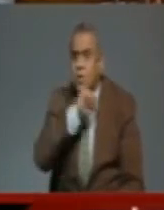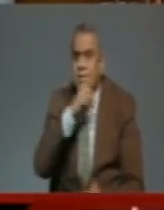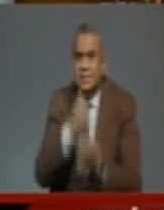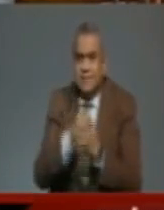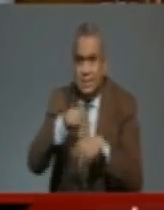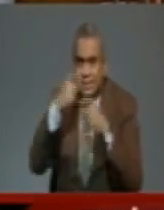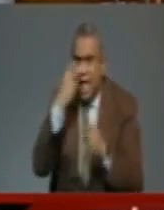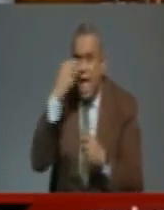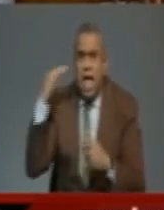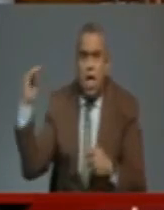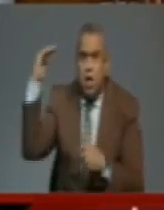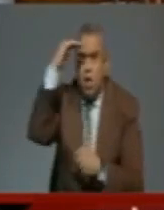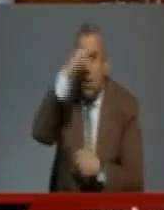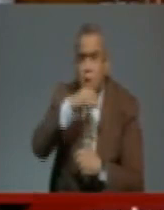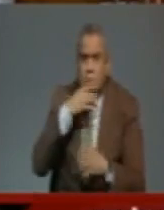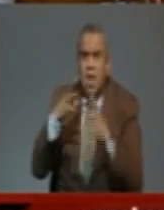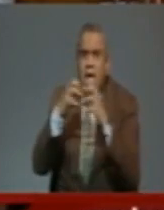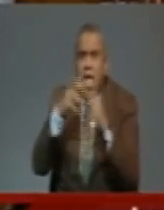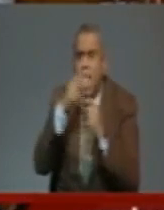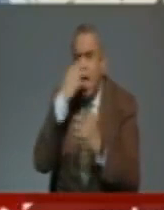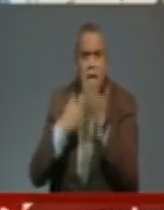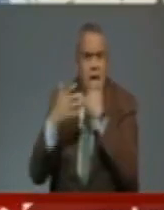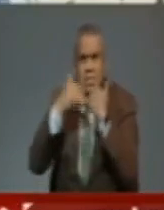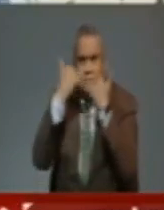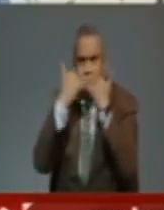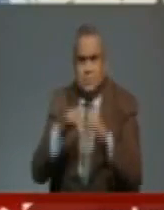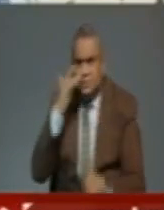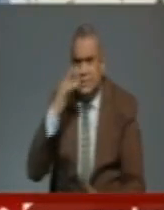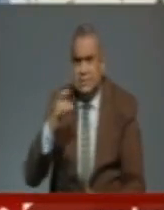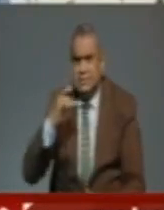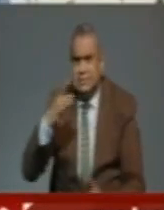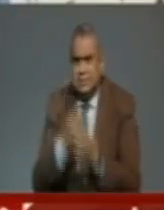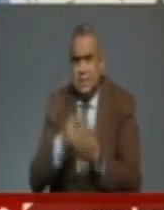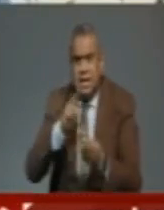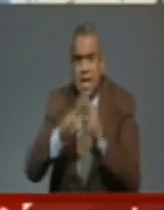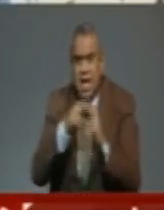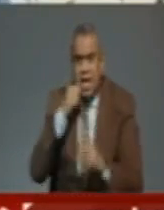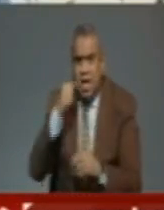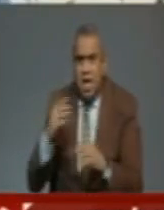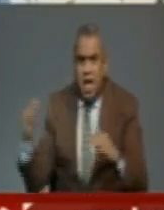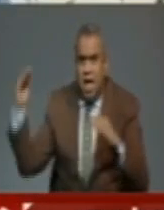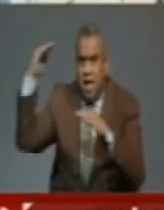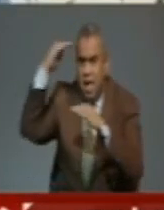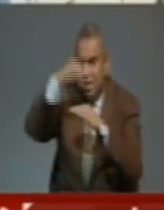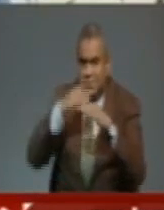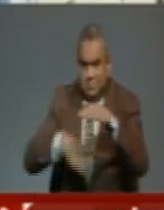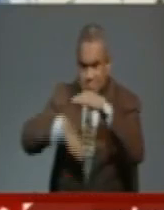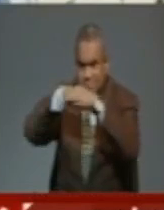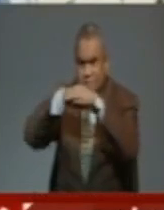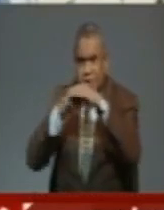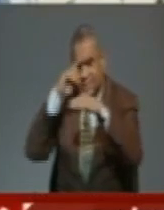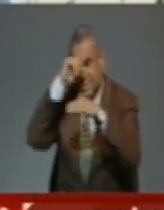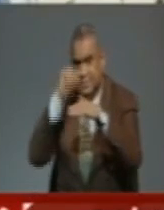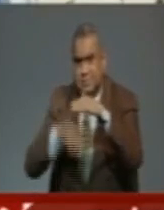ومتهالك وكان منخفض شويه، كان يجي البرج ده يعدي او الصلده يعدي من تحتيه كان يبقى شايل راسه واحده، فده